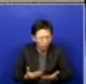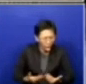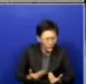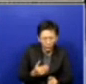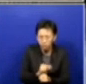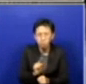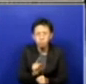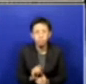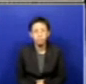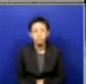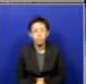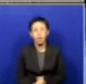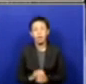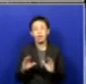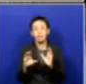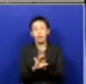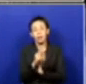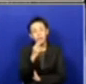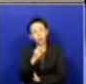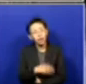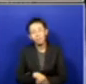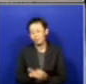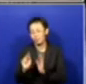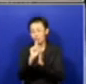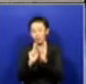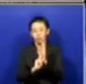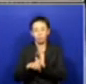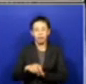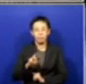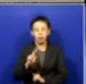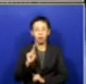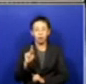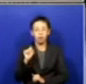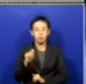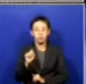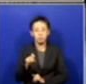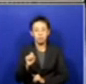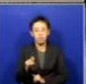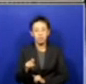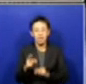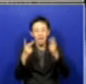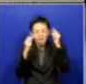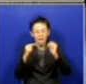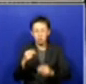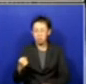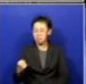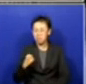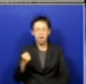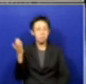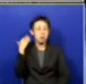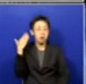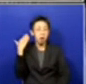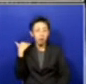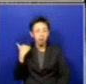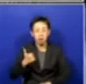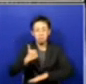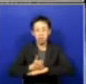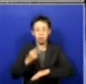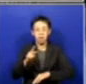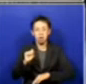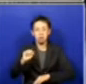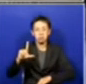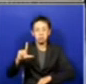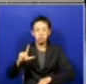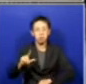ดิฉันเห็นพ.ร.ก.ฉุกเฉินที่ไรดิฉันคิดว่าท่านนายกคงจะเสพติดอำนาจสมัยที่ท่านเป็นหัวหน้าคสช.